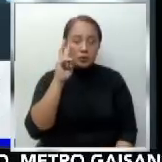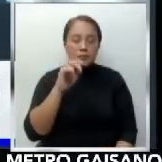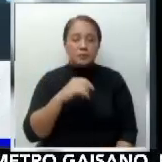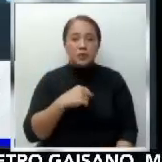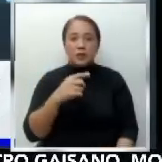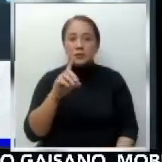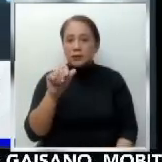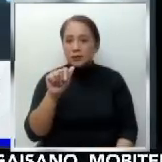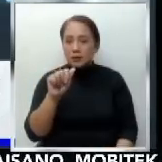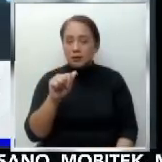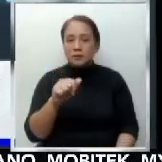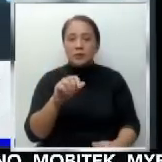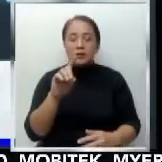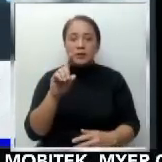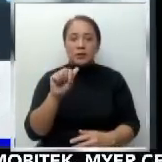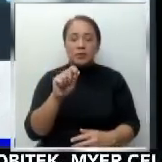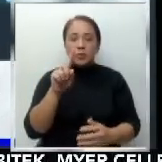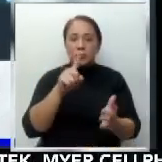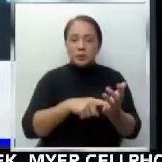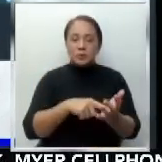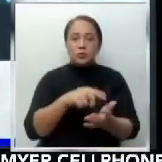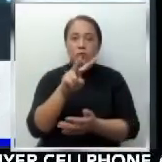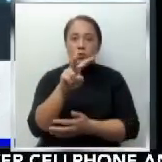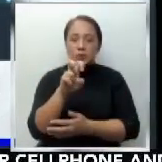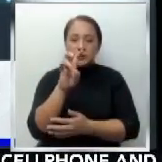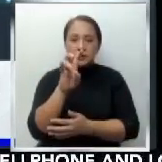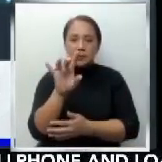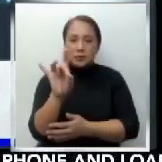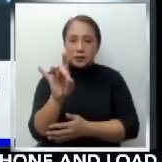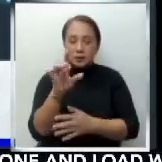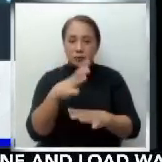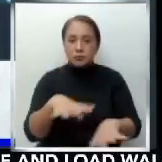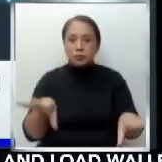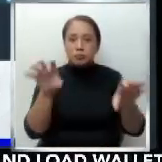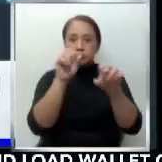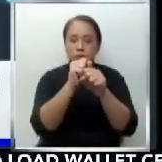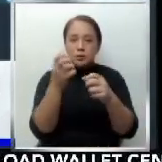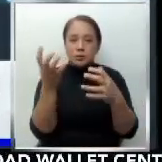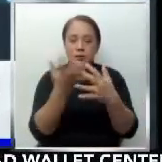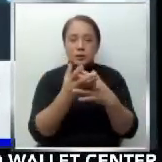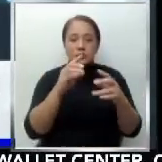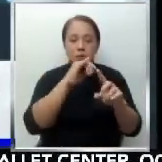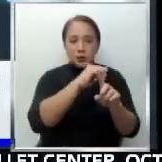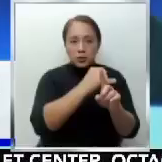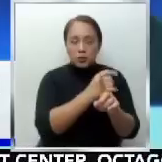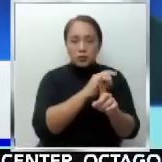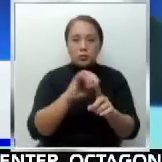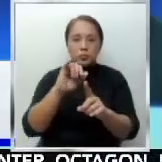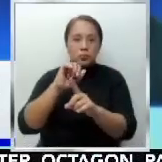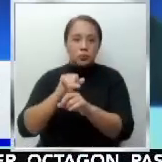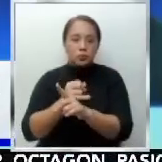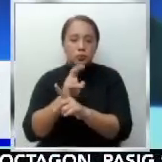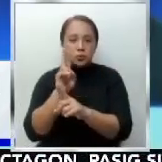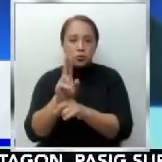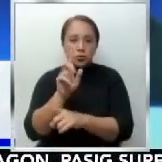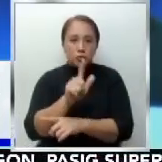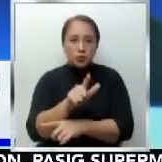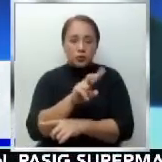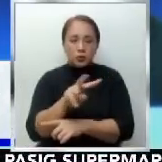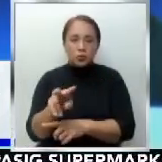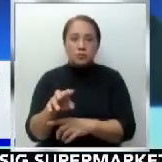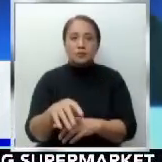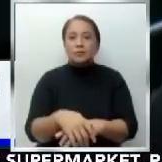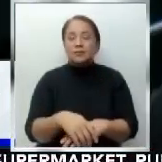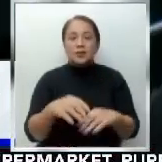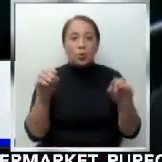Sa 1,278 na naisarang criminal cases mula Enero hanggang Hunyo 2022, zero ang acquittal rate ng